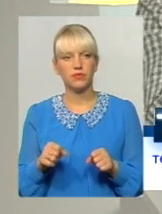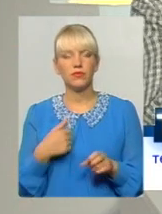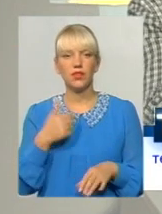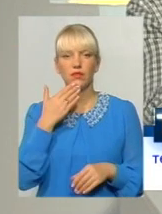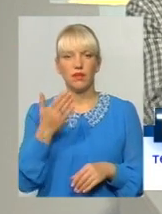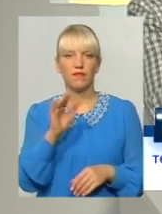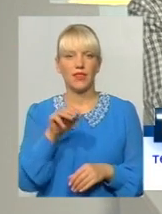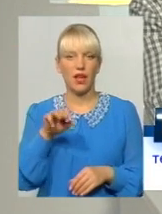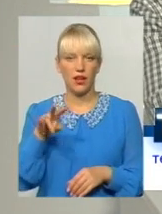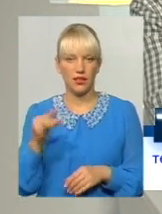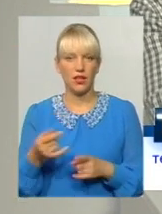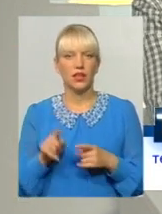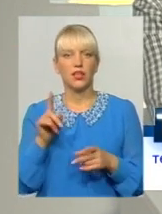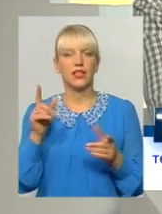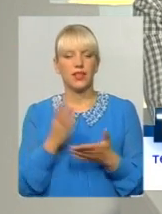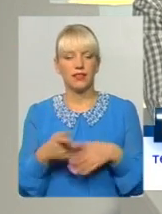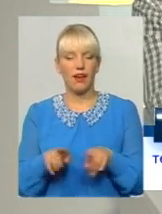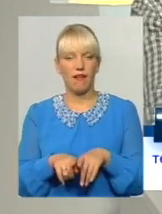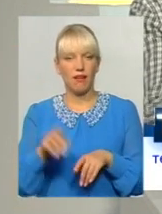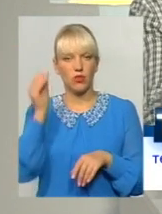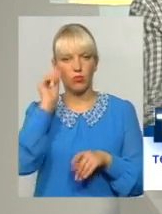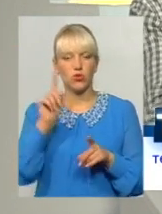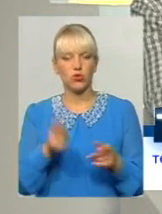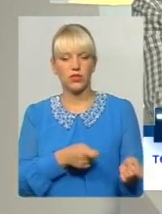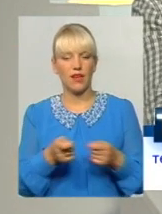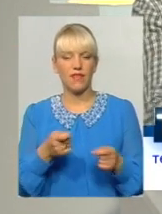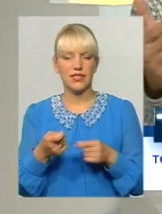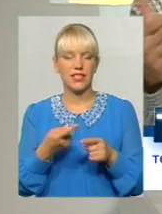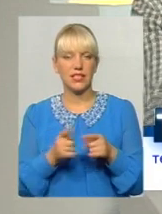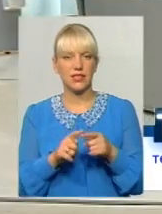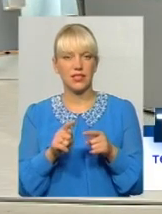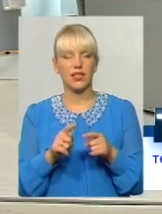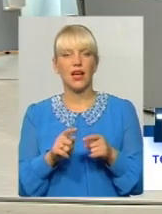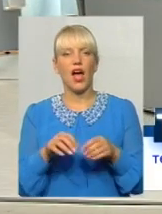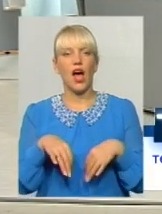Віталію, є така думка, що оцю схему завезення цих автомобілів,